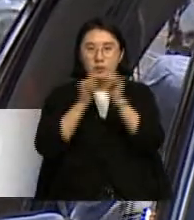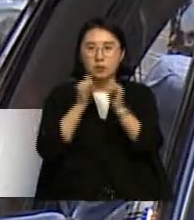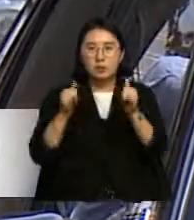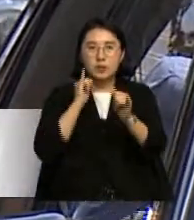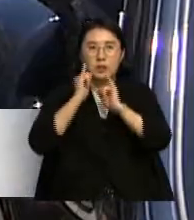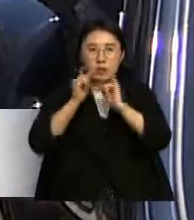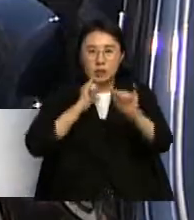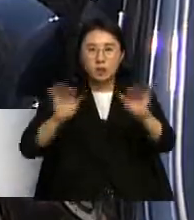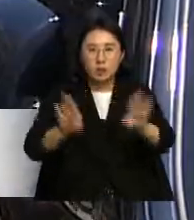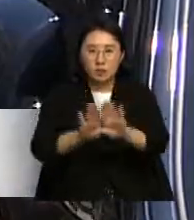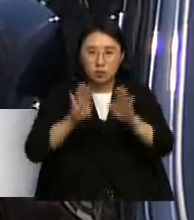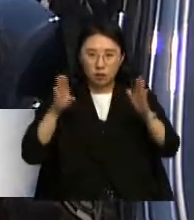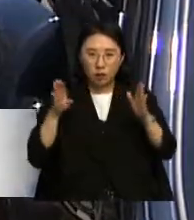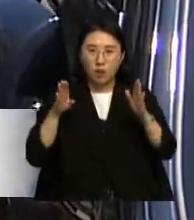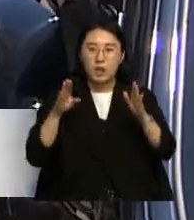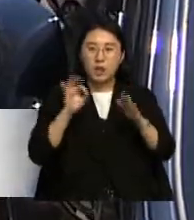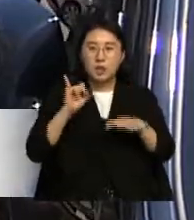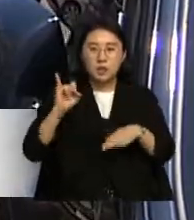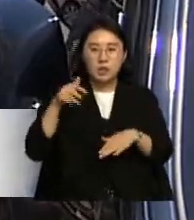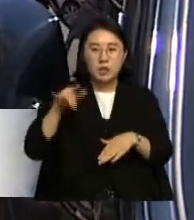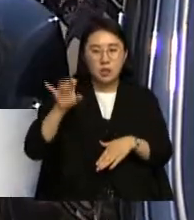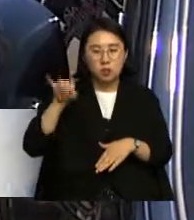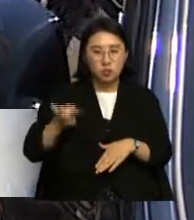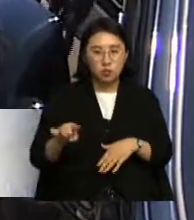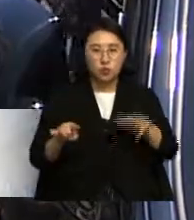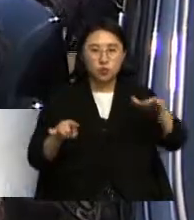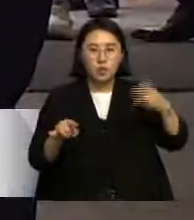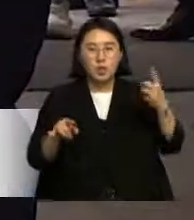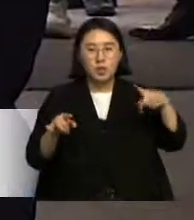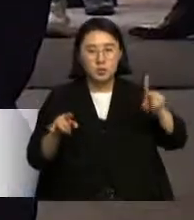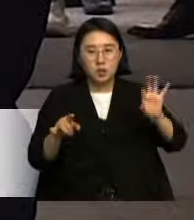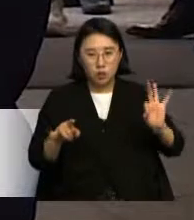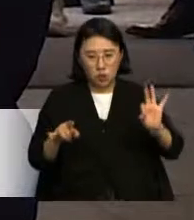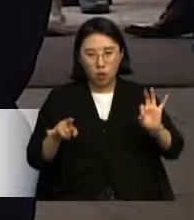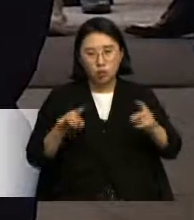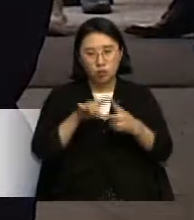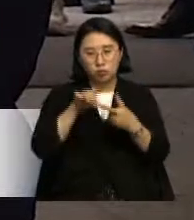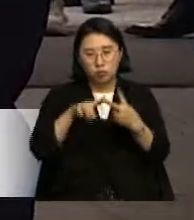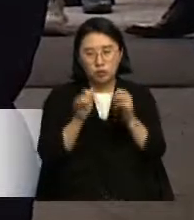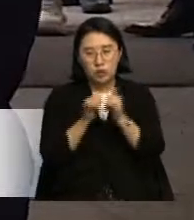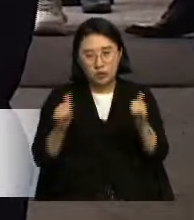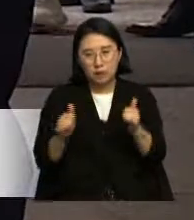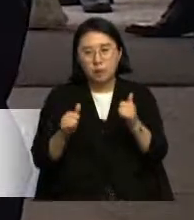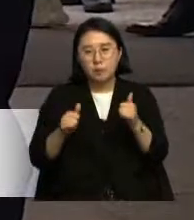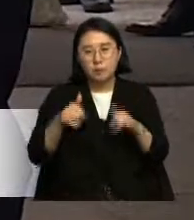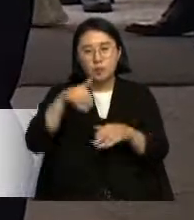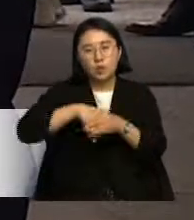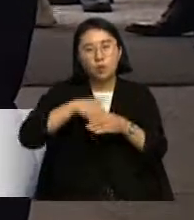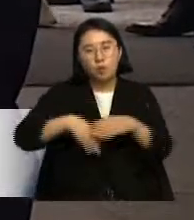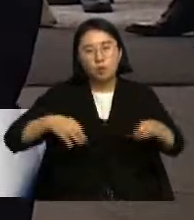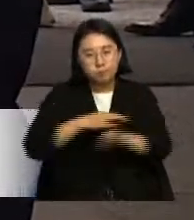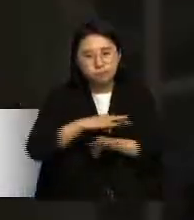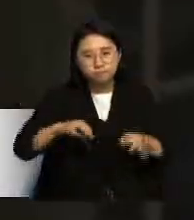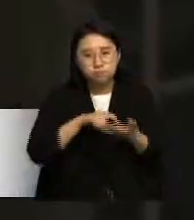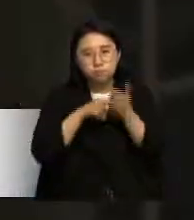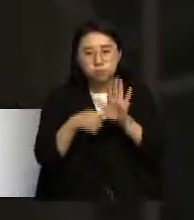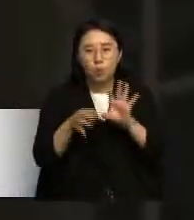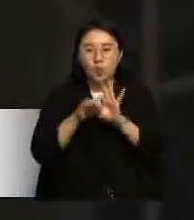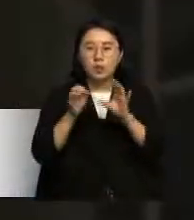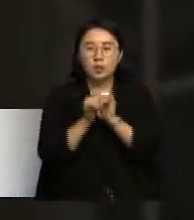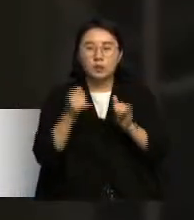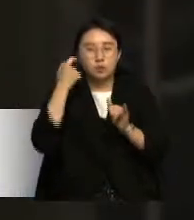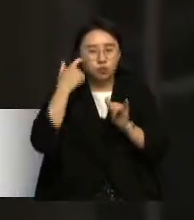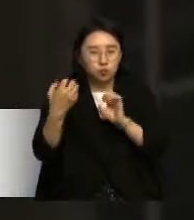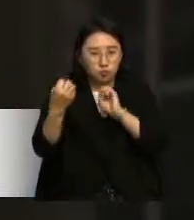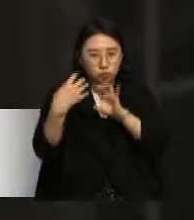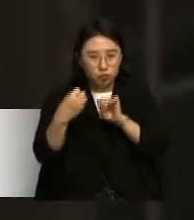시민단체들은 기자회견을 열고 이재준 고양시장과 최성 전 시장 간 불거진 부정선거 의혹을 밝히라며 관계자